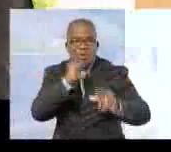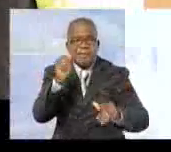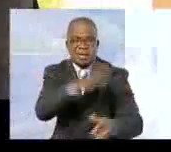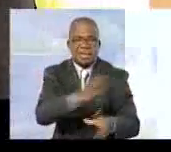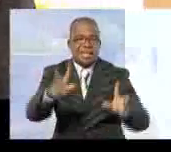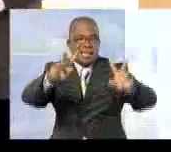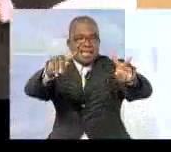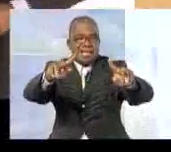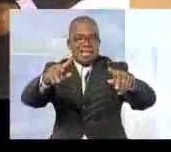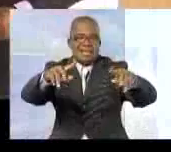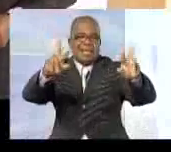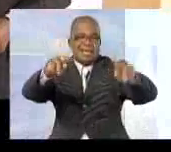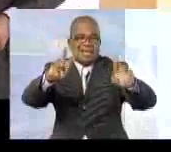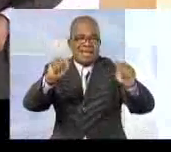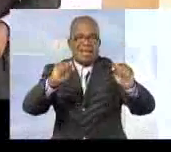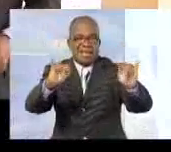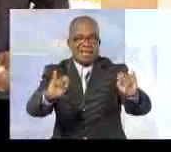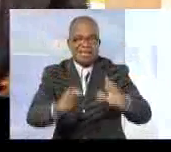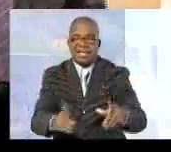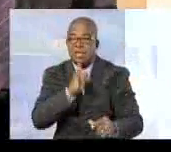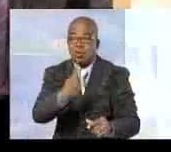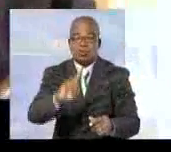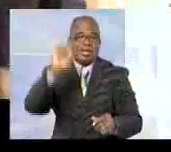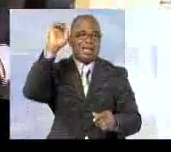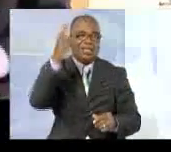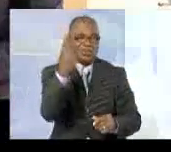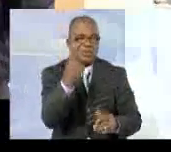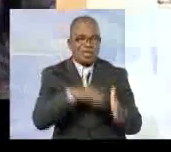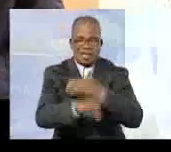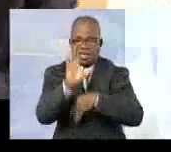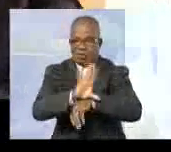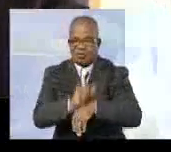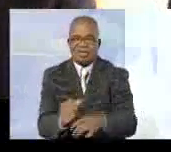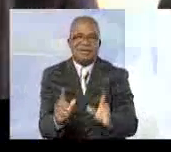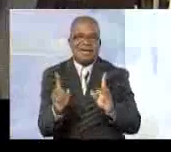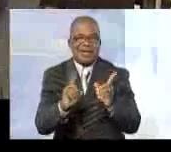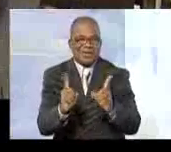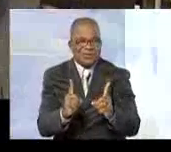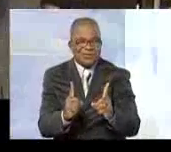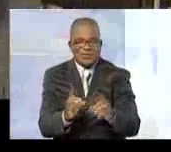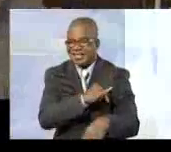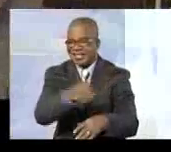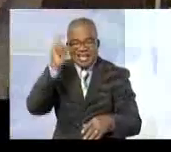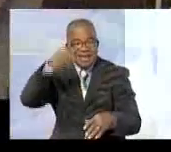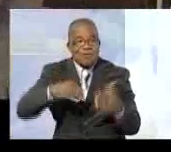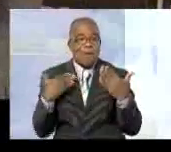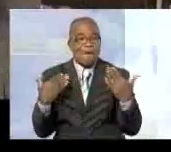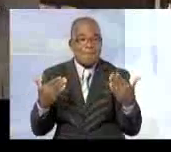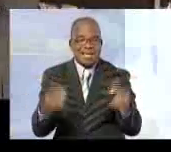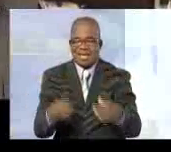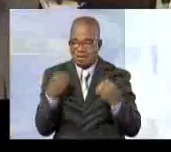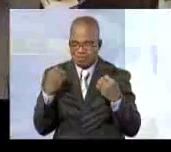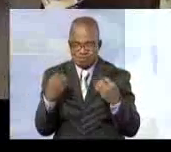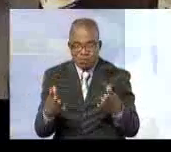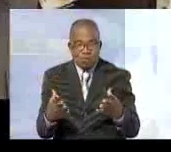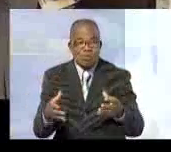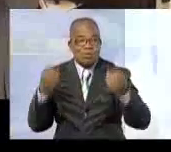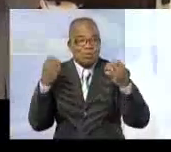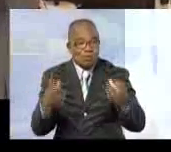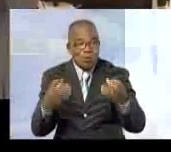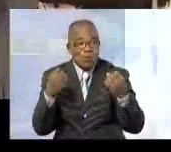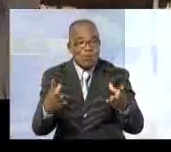cette question, le comité managérial de la radiodiffusion télévision ivoirienne RTI est réuni à Grand Bassam pour un